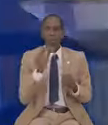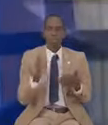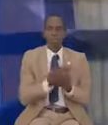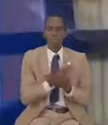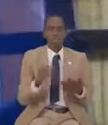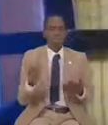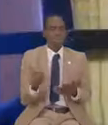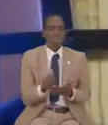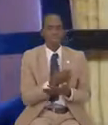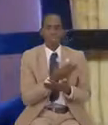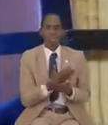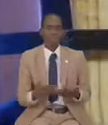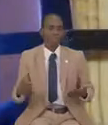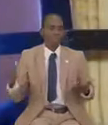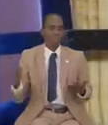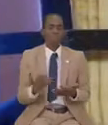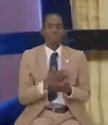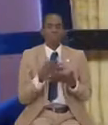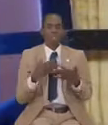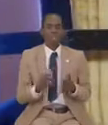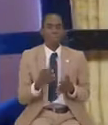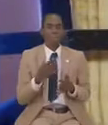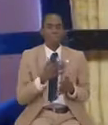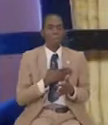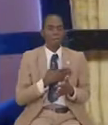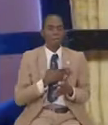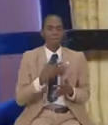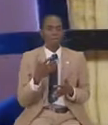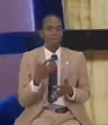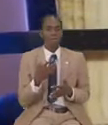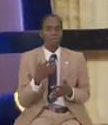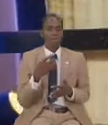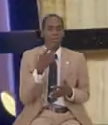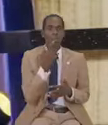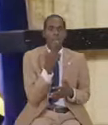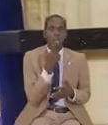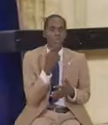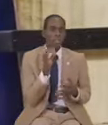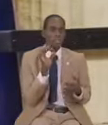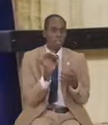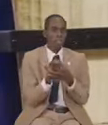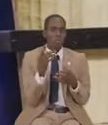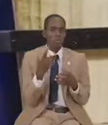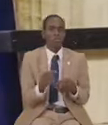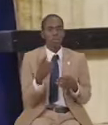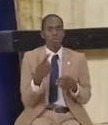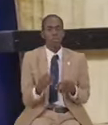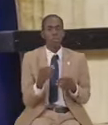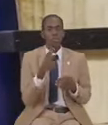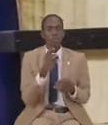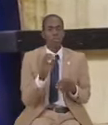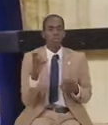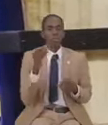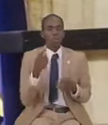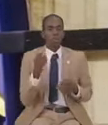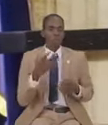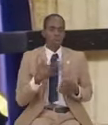ma langue s'attache à mon palais ils ont dit que